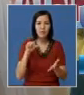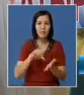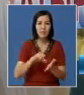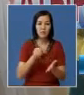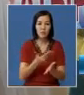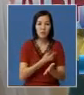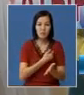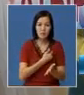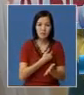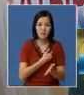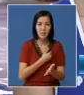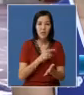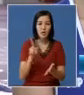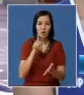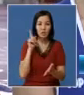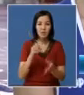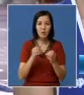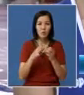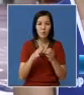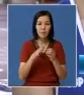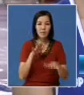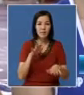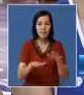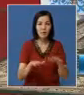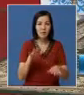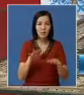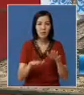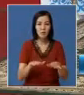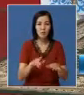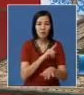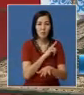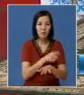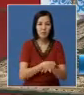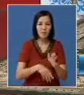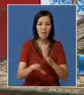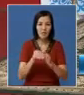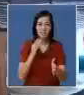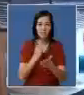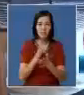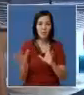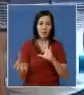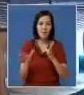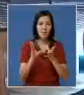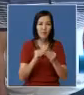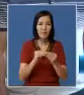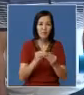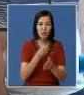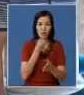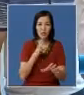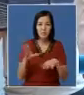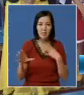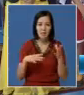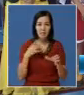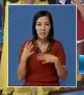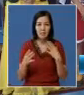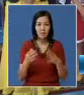қолғап шебері қатысуға ниет білдірген. Жас саңлақтар 15 салмақ дәрежесі бойынша мықтыны анықтап жатыр. Барлығы рингте жақсы